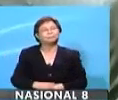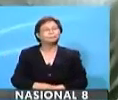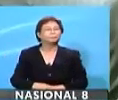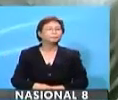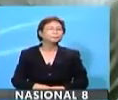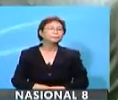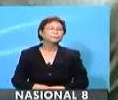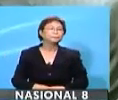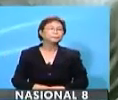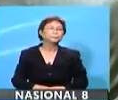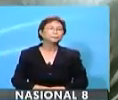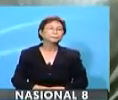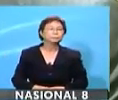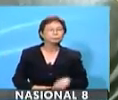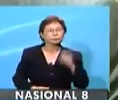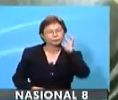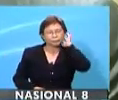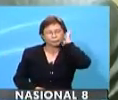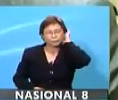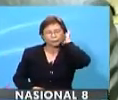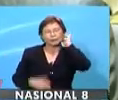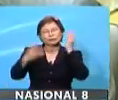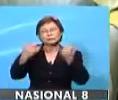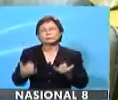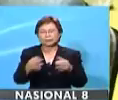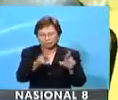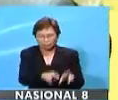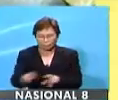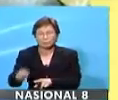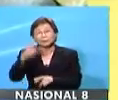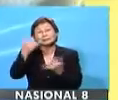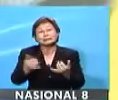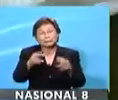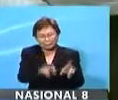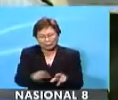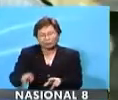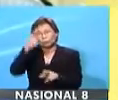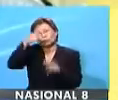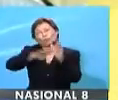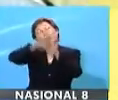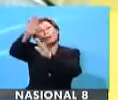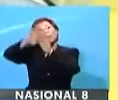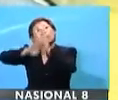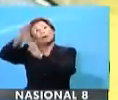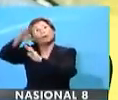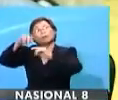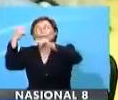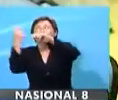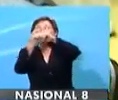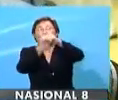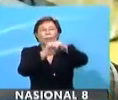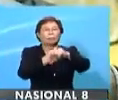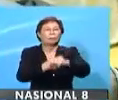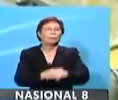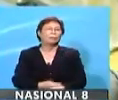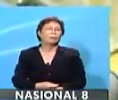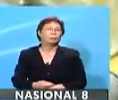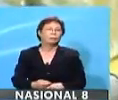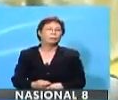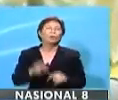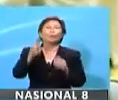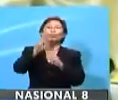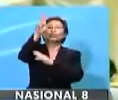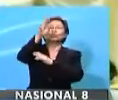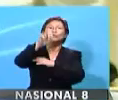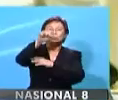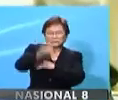Jadi CRDC juga sedang sekarang ini dalam perancangan untuk membangunkan kawasan yang South Breakwater dengan North